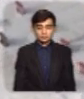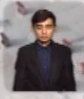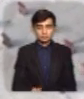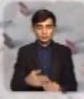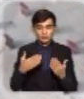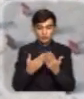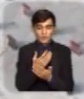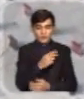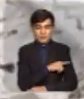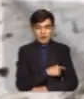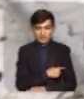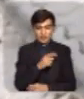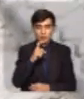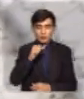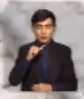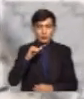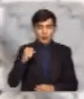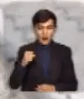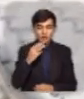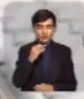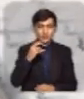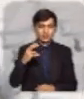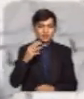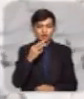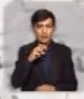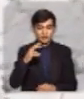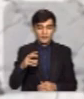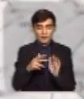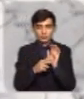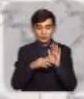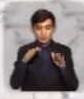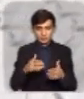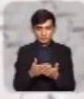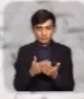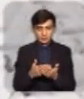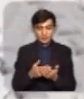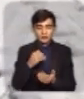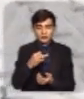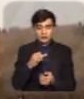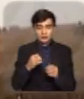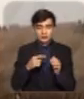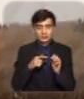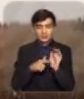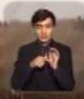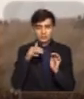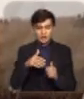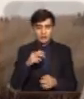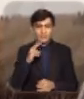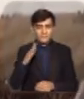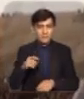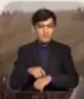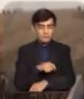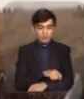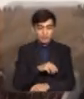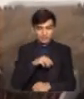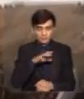Новый госпиталь Хуошэньшань рассчитан минимум на 700 мест. Общая площадь больше 7,5 тысяч квадратных метров.